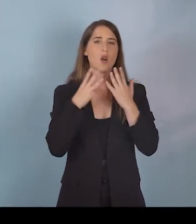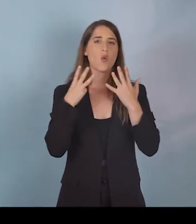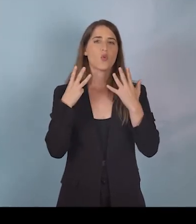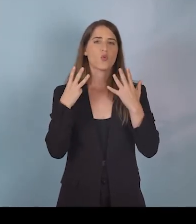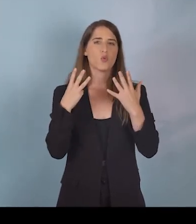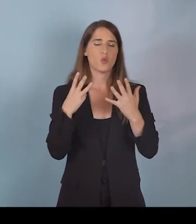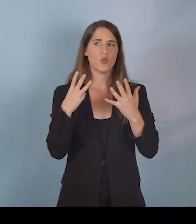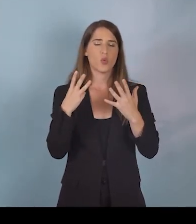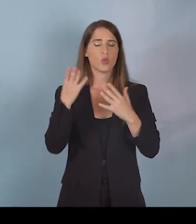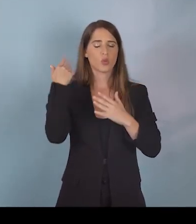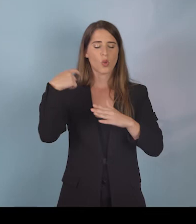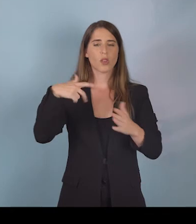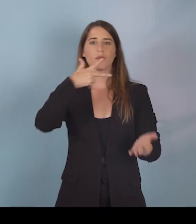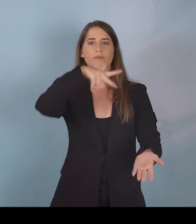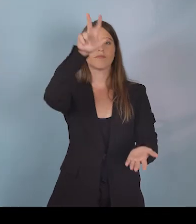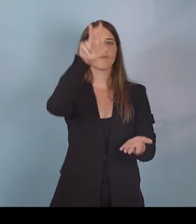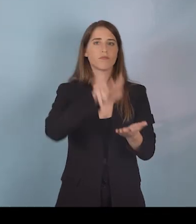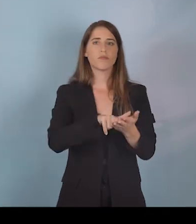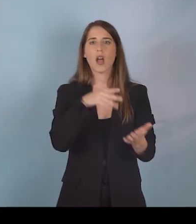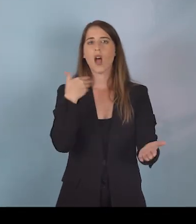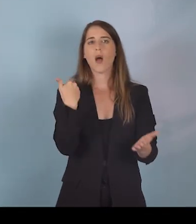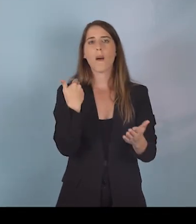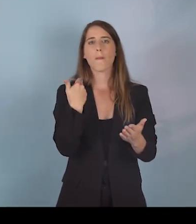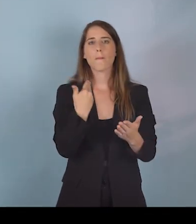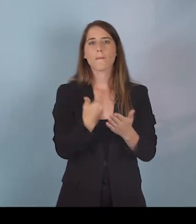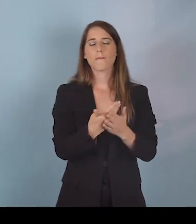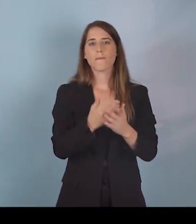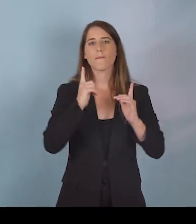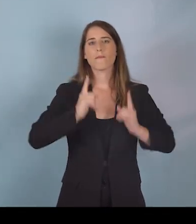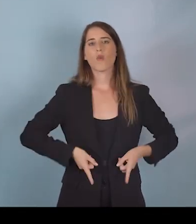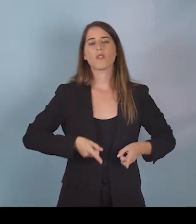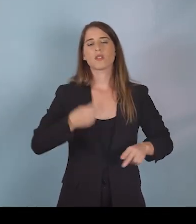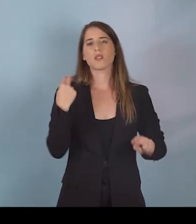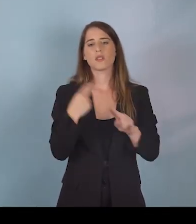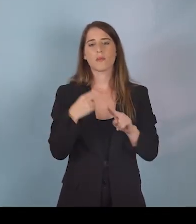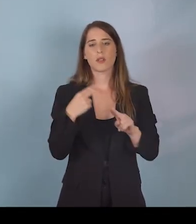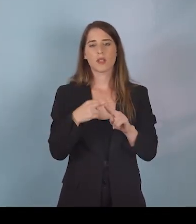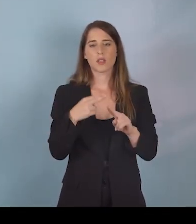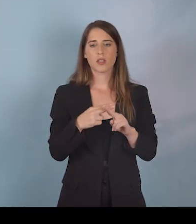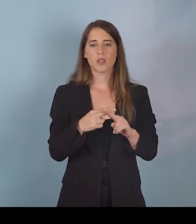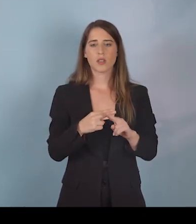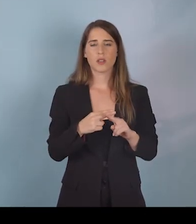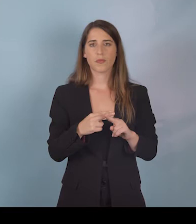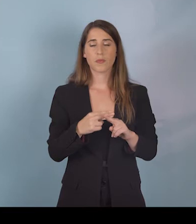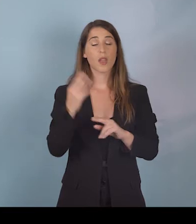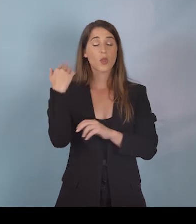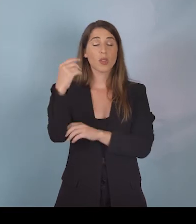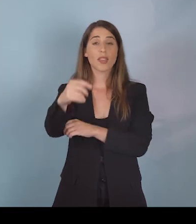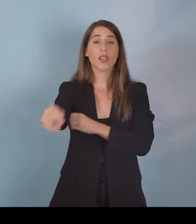το Ευρωπαϊκό Δικαστήριο το 2018 πέρασε μία πολύ σημαντική απόφαση